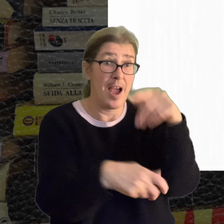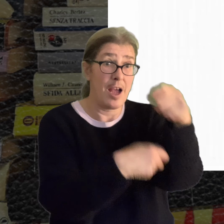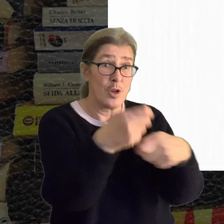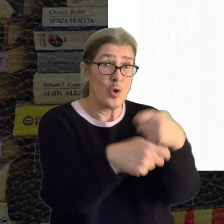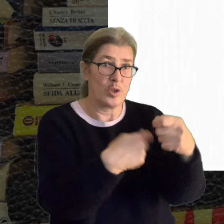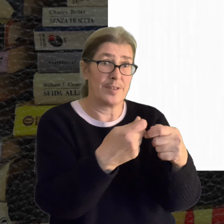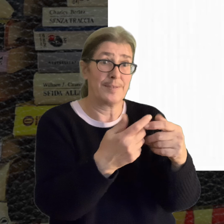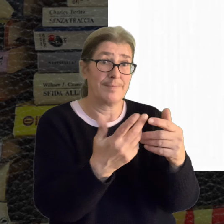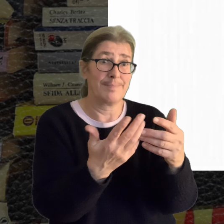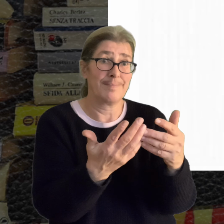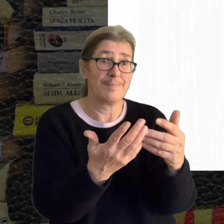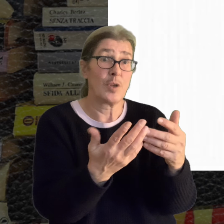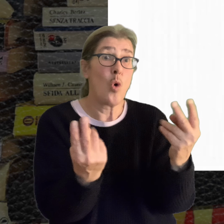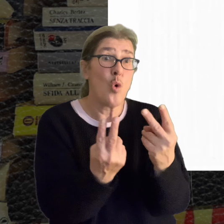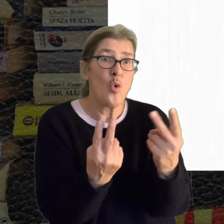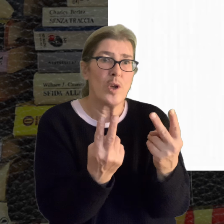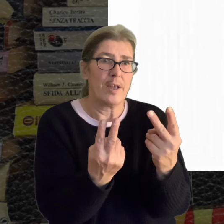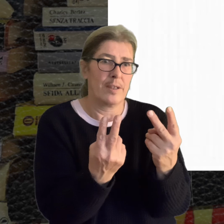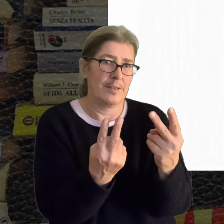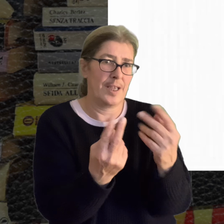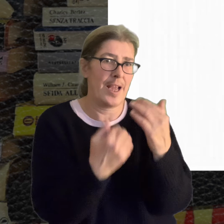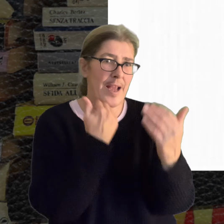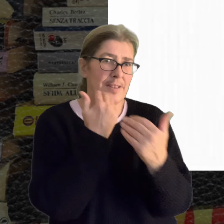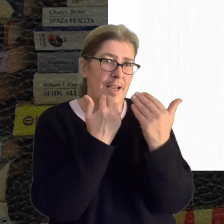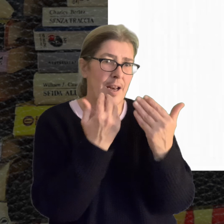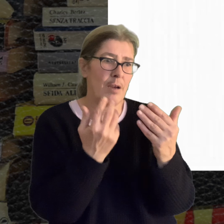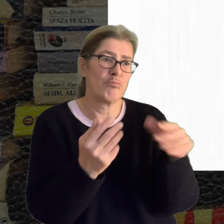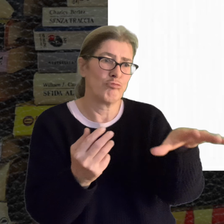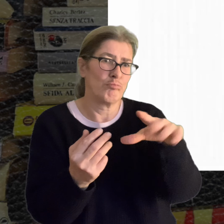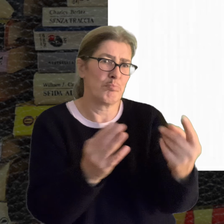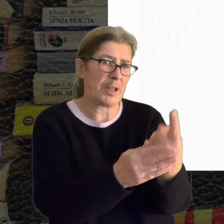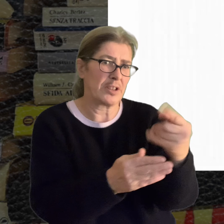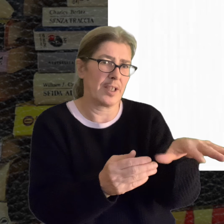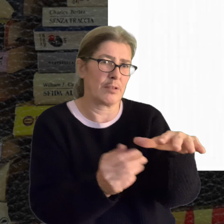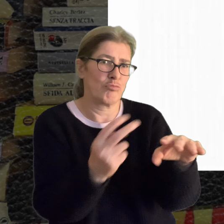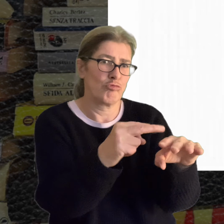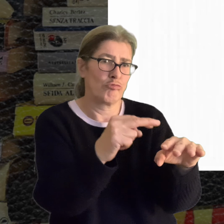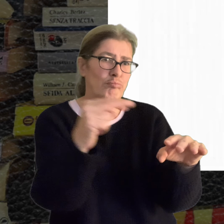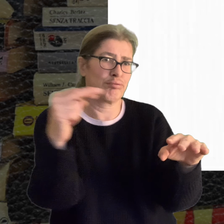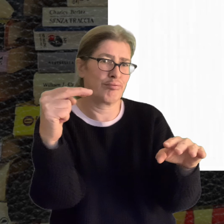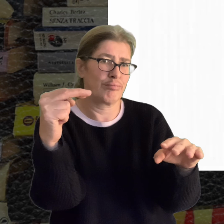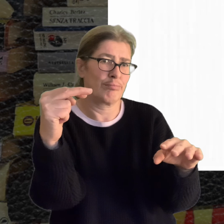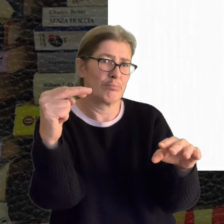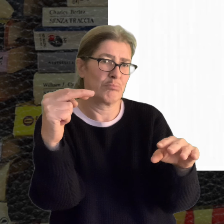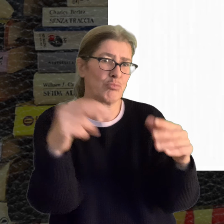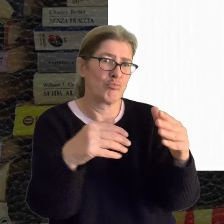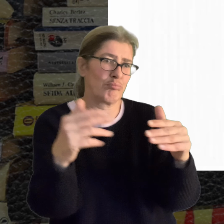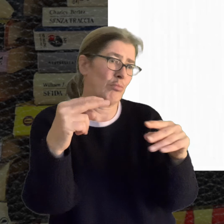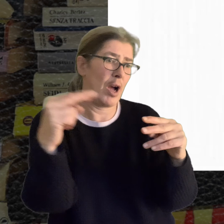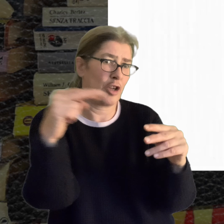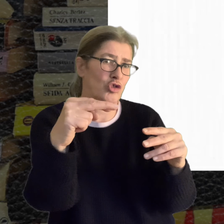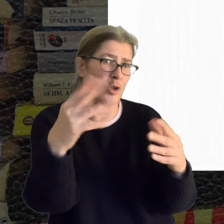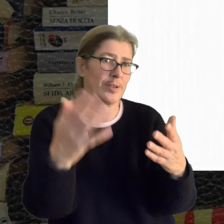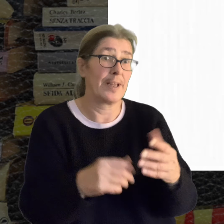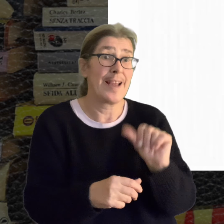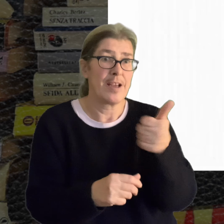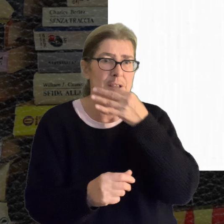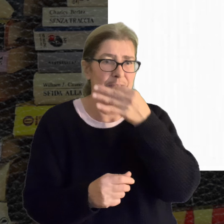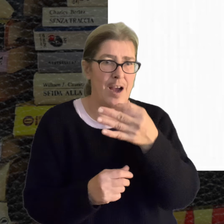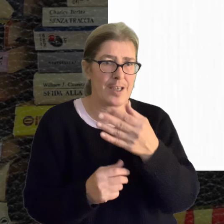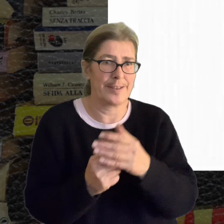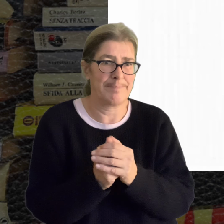Handlung mit drin ist er beteiligt oder guckt er sich das ganze was da passiert in der Geschichte von außen an das ist